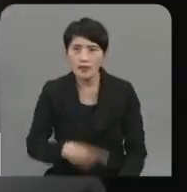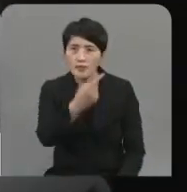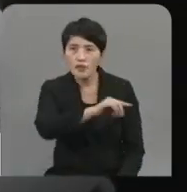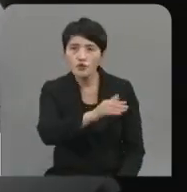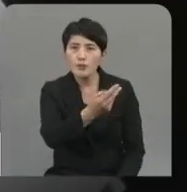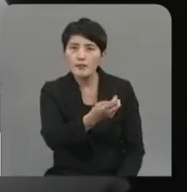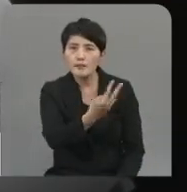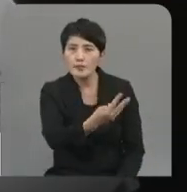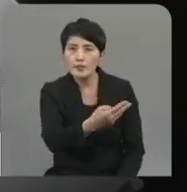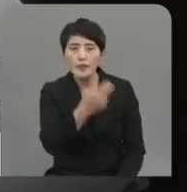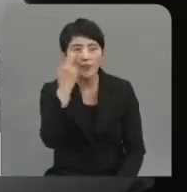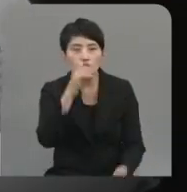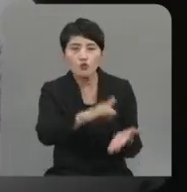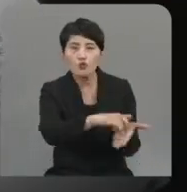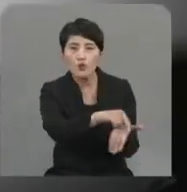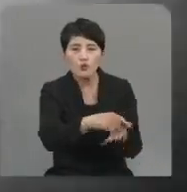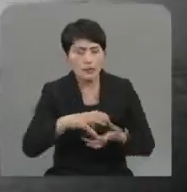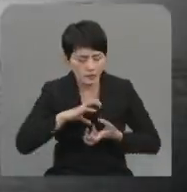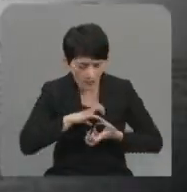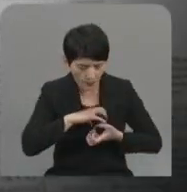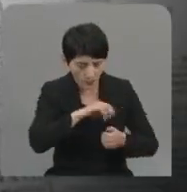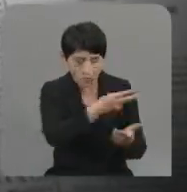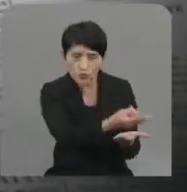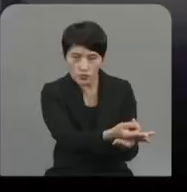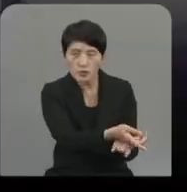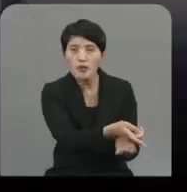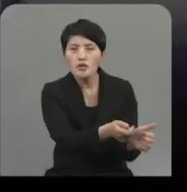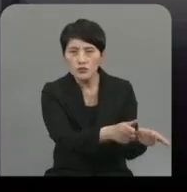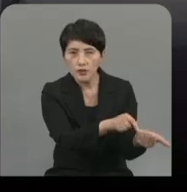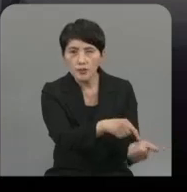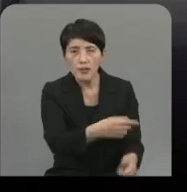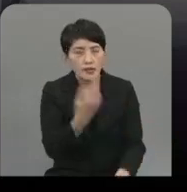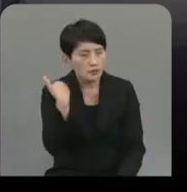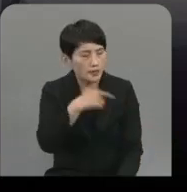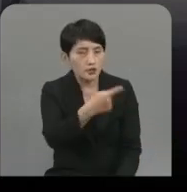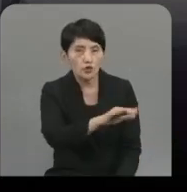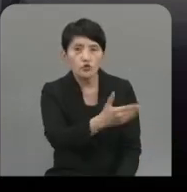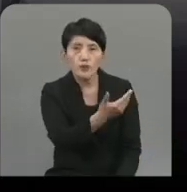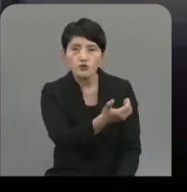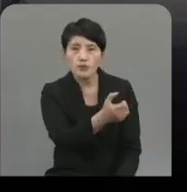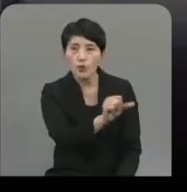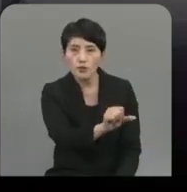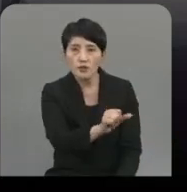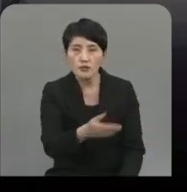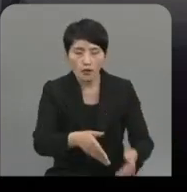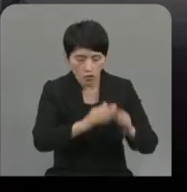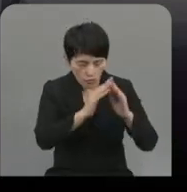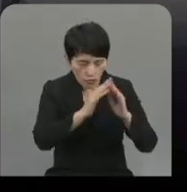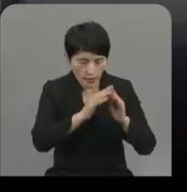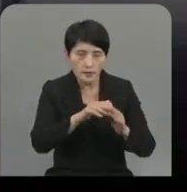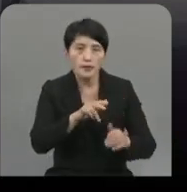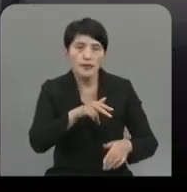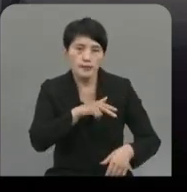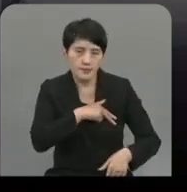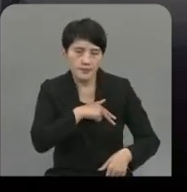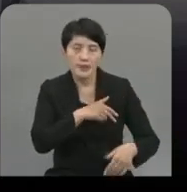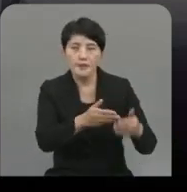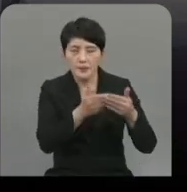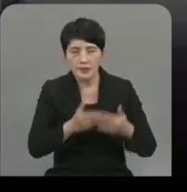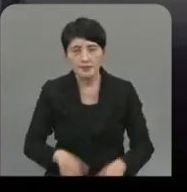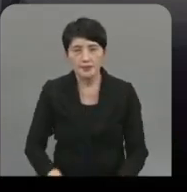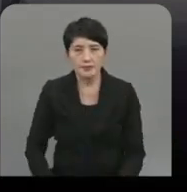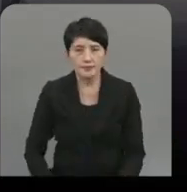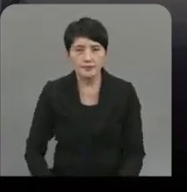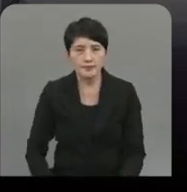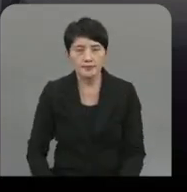trào độc lập trên Bán đảo Hàn Quốc hôm qua đời tại New York vì bị bệnh tim vào năm 1923 và được chính phủ Hàn Quốc trao tặng Huân chương dựng nước vào